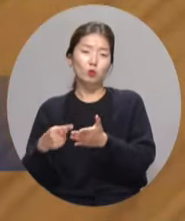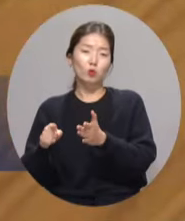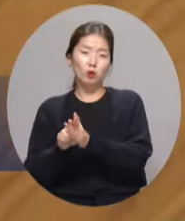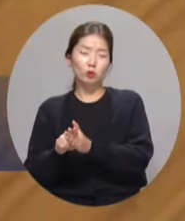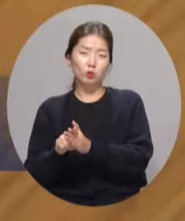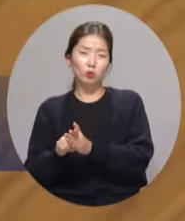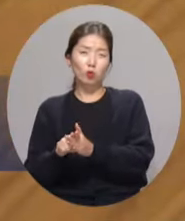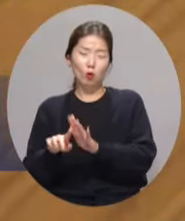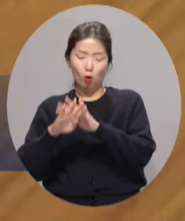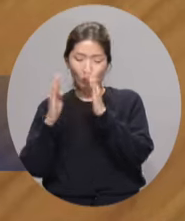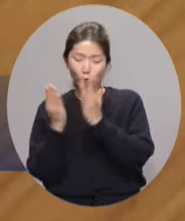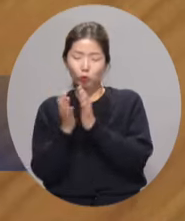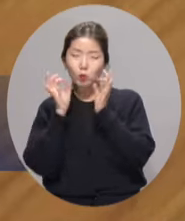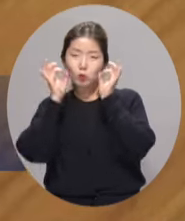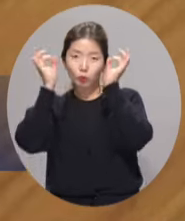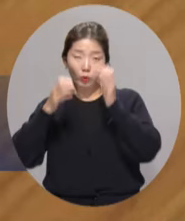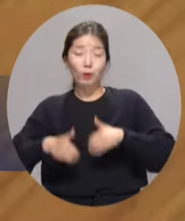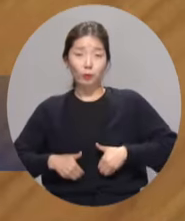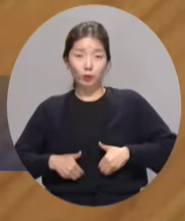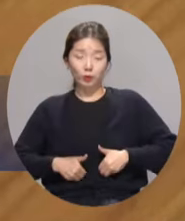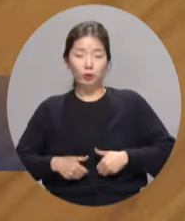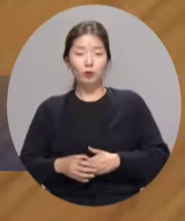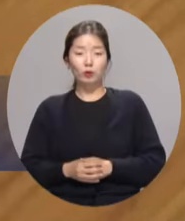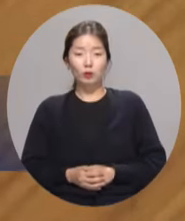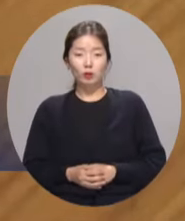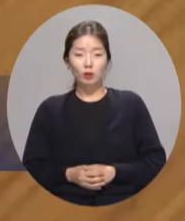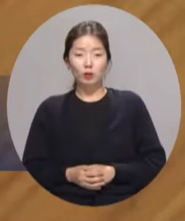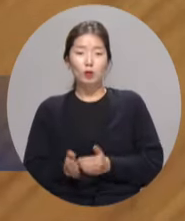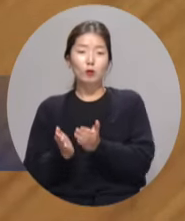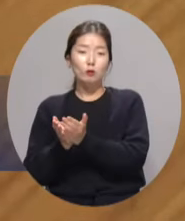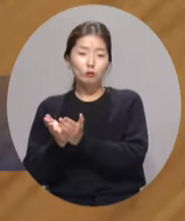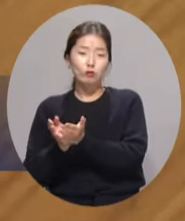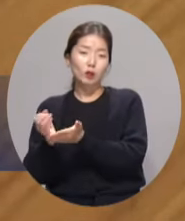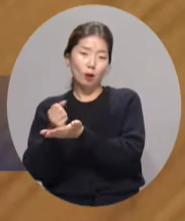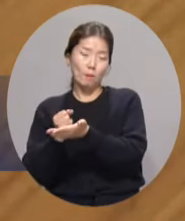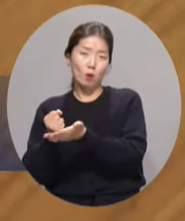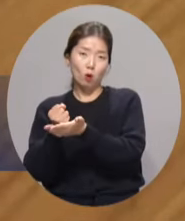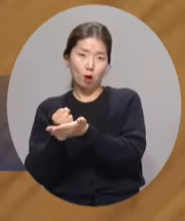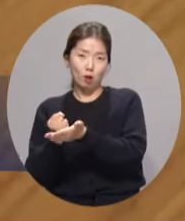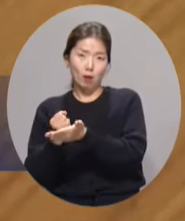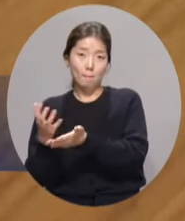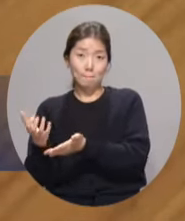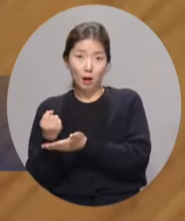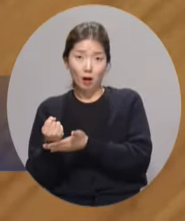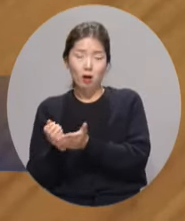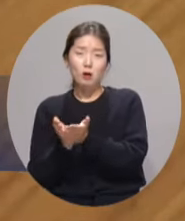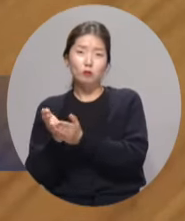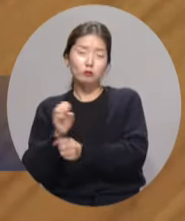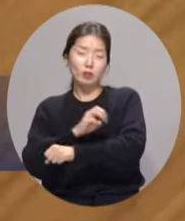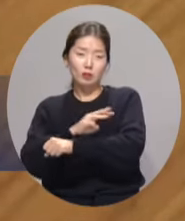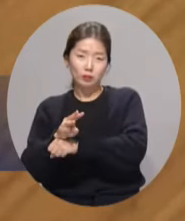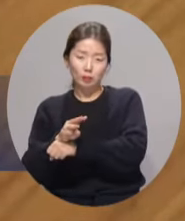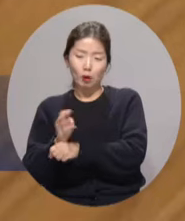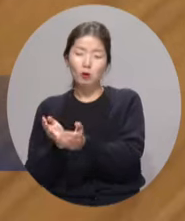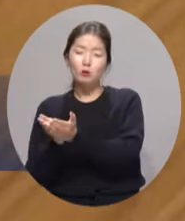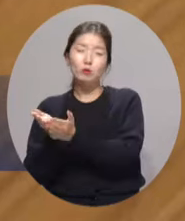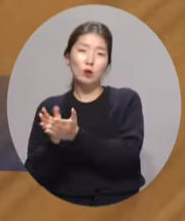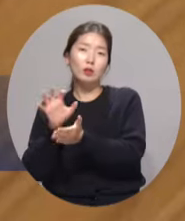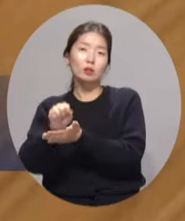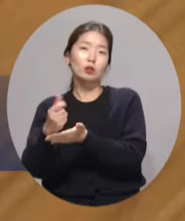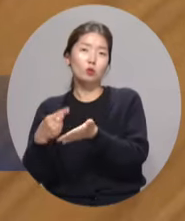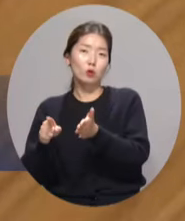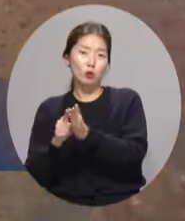총력을 기울여야 할 때라고 생각합니다. 군산의 명운이 달려있는 군산 새만금 신앙만